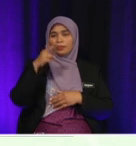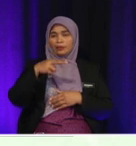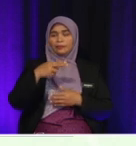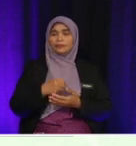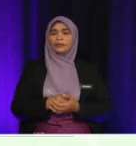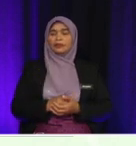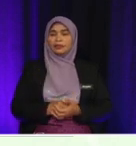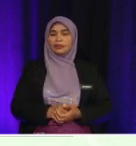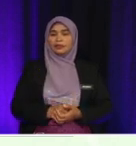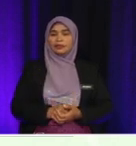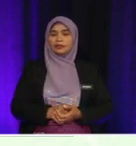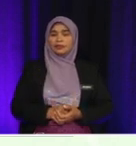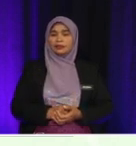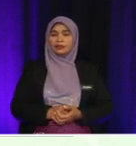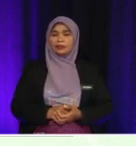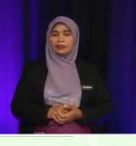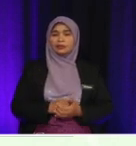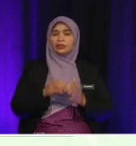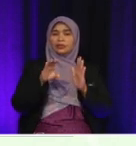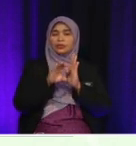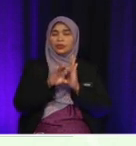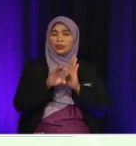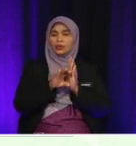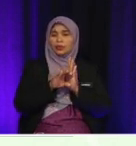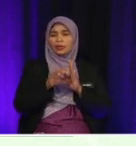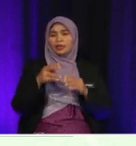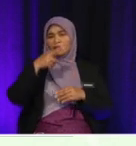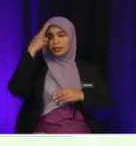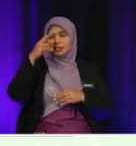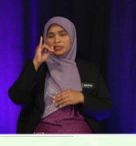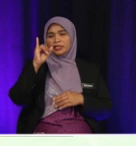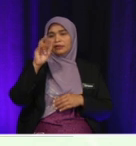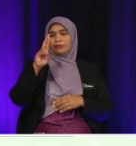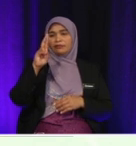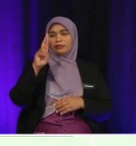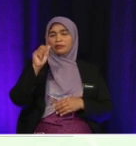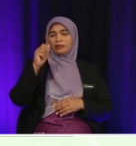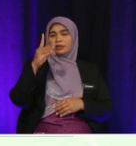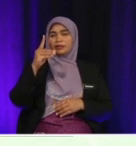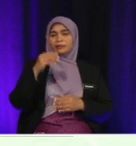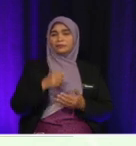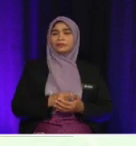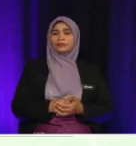mengerjakan umrah pada tahun yang sama namanya Haji Ifrad okey inilah teknik yang kita boleh gunakan